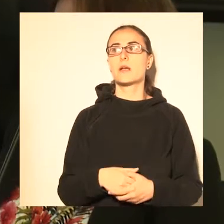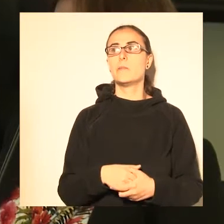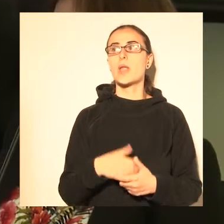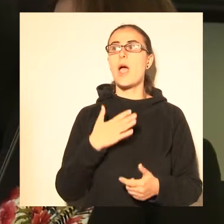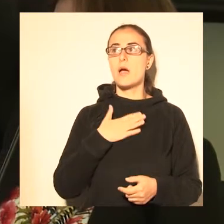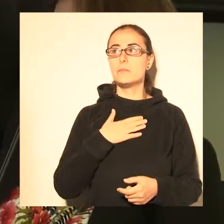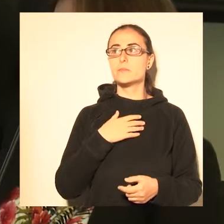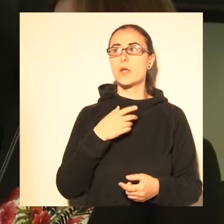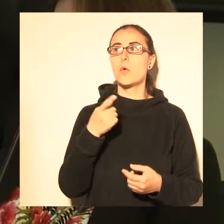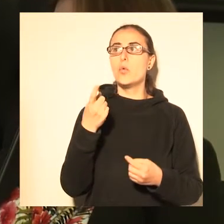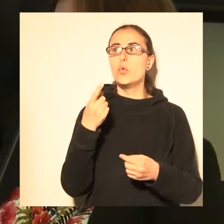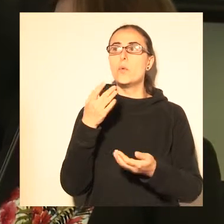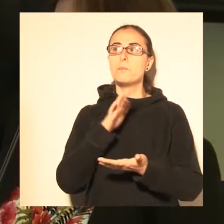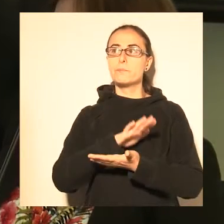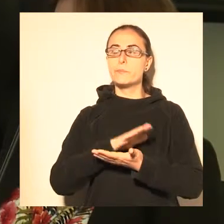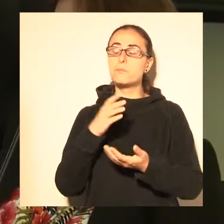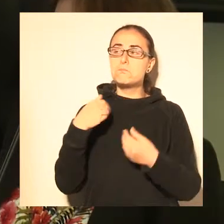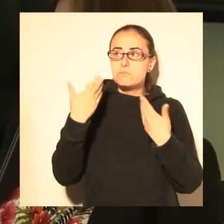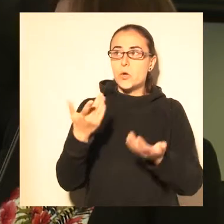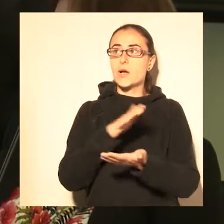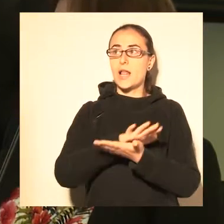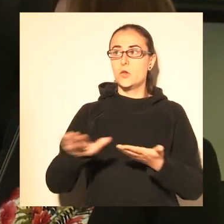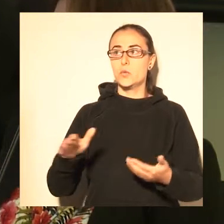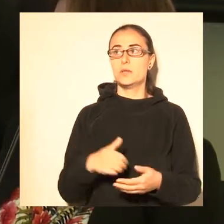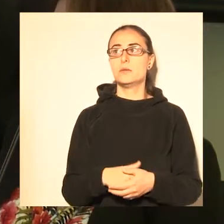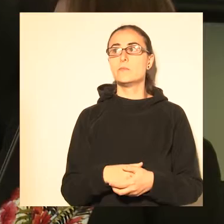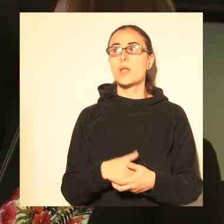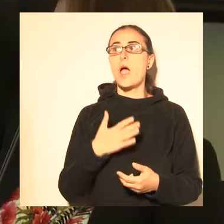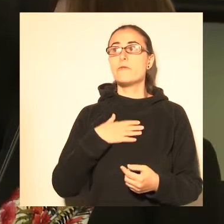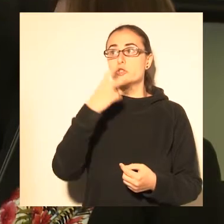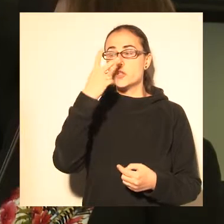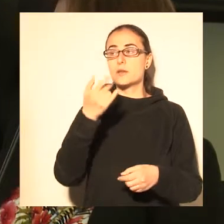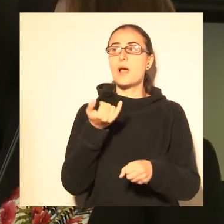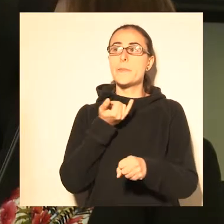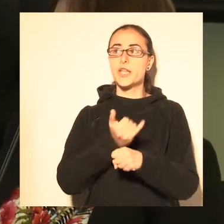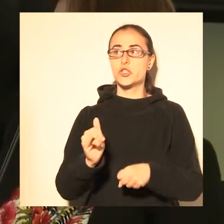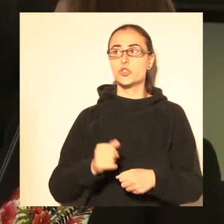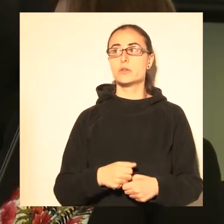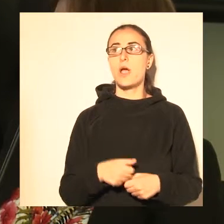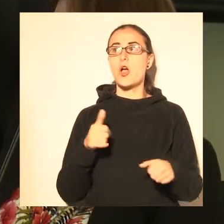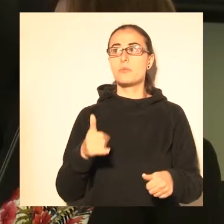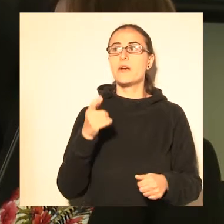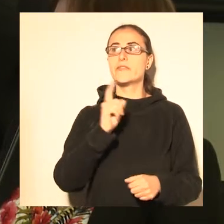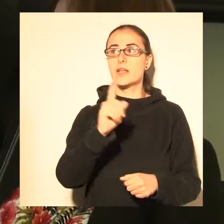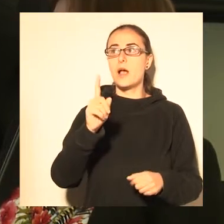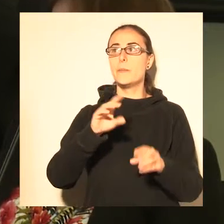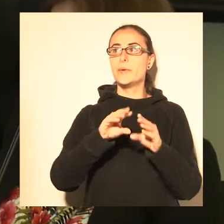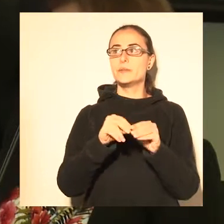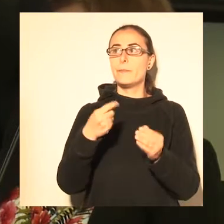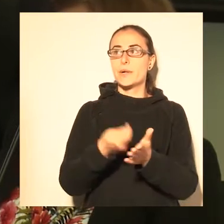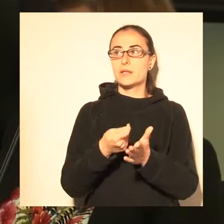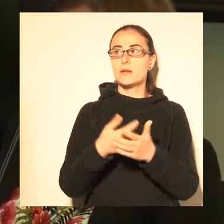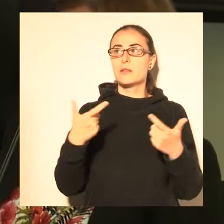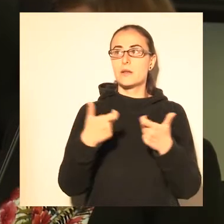Sebeș am pornit cu gratuitate am văzut că am greșit și acuma fiecare